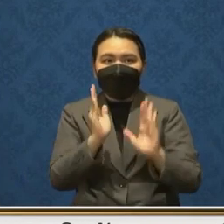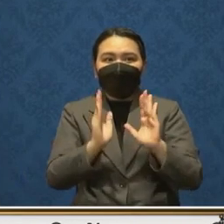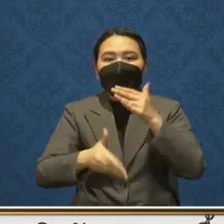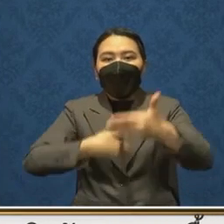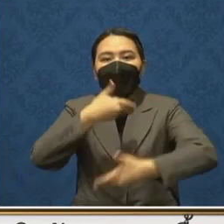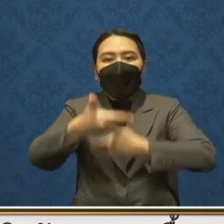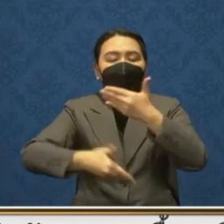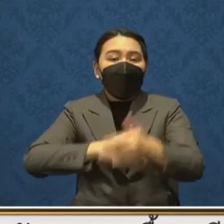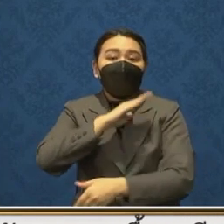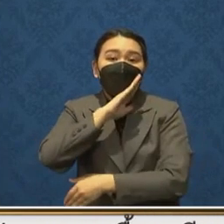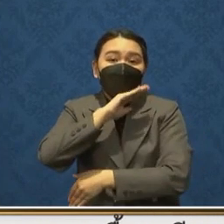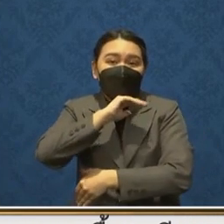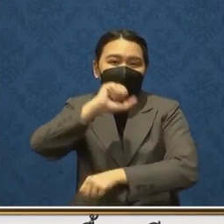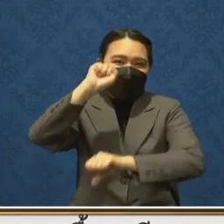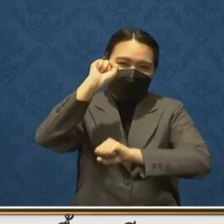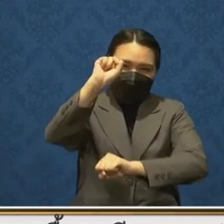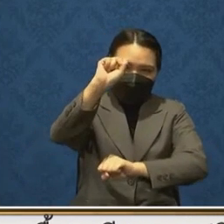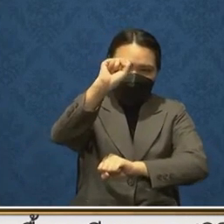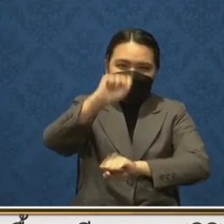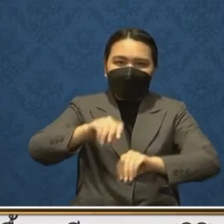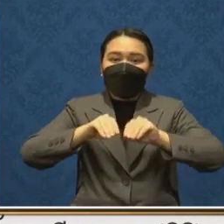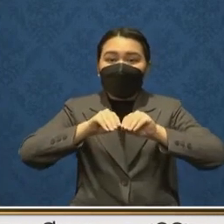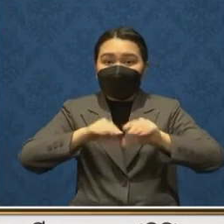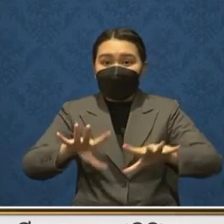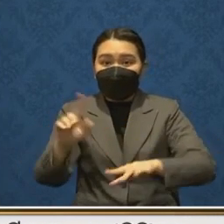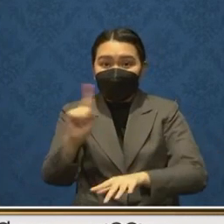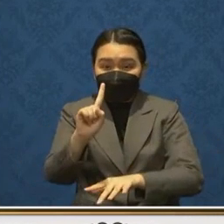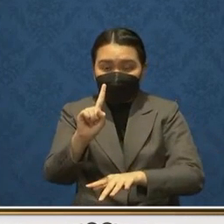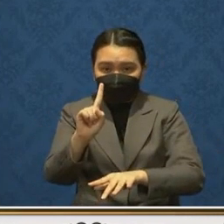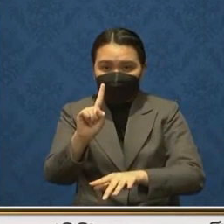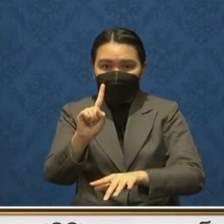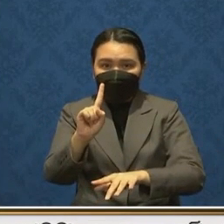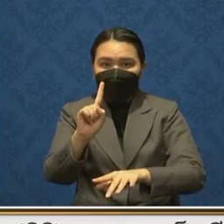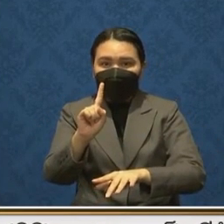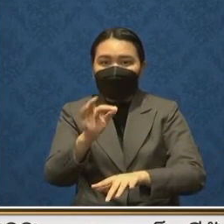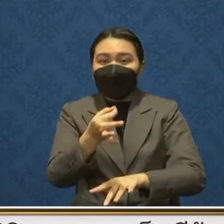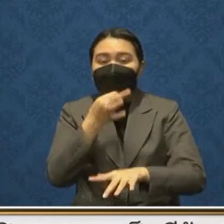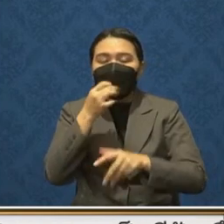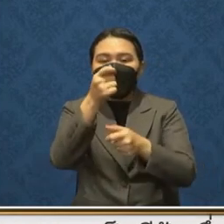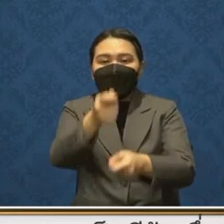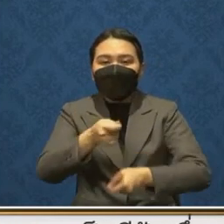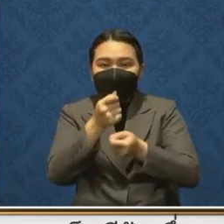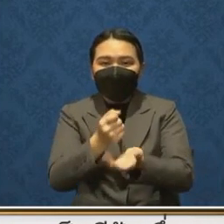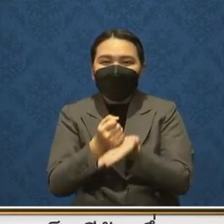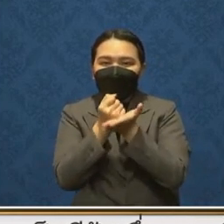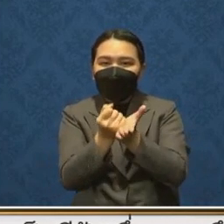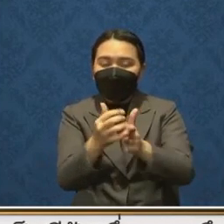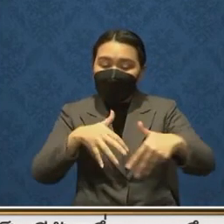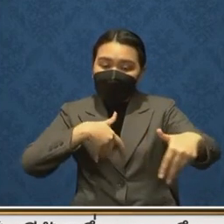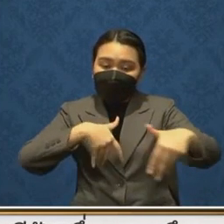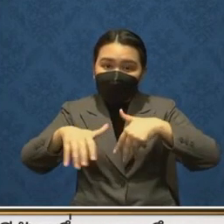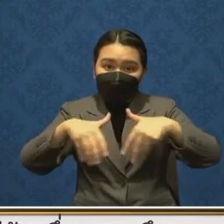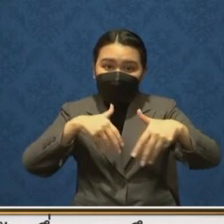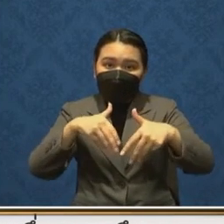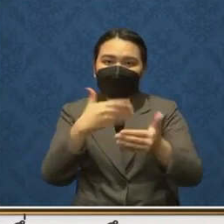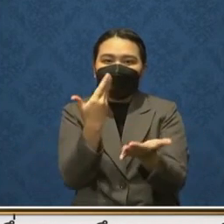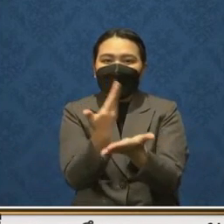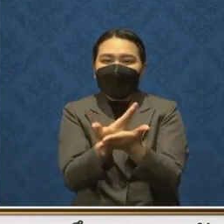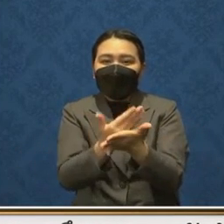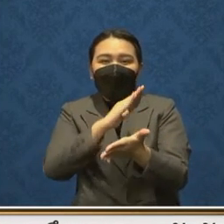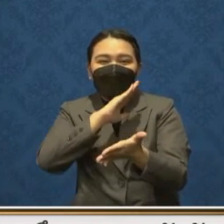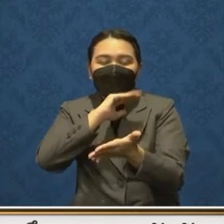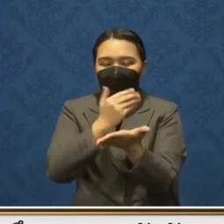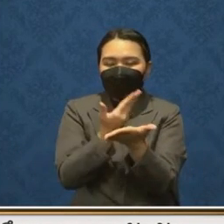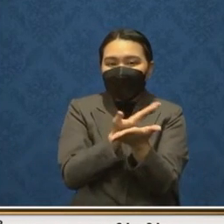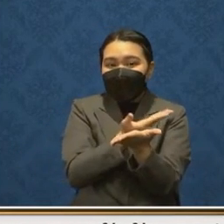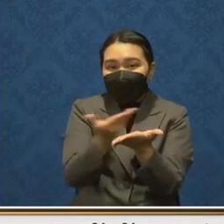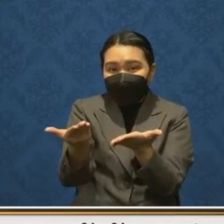ท่านเปนคนเปนประกาศว่ากระเศษจะช่วยประชาชนลดค่าของชีพจำหน่ายเน